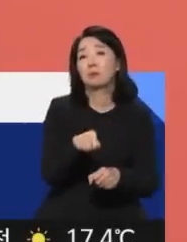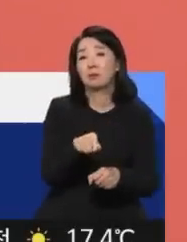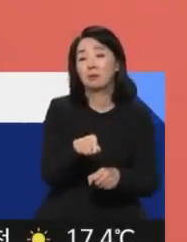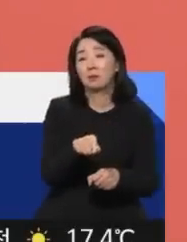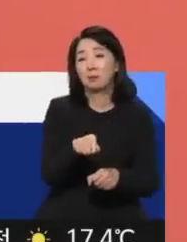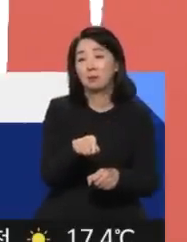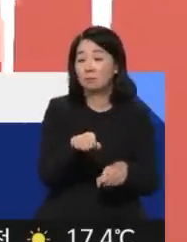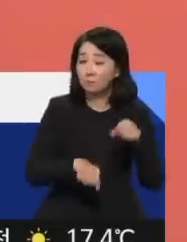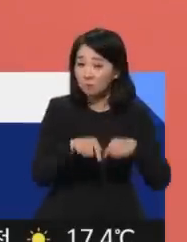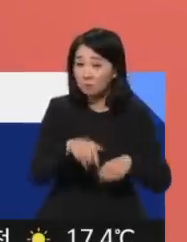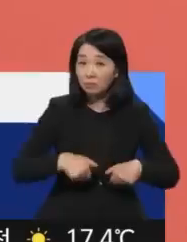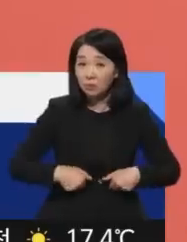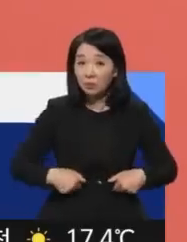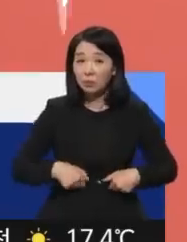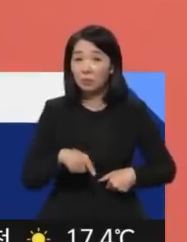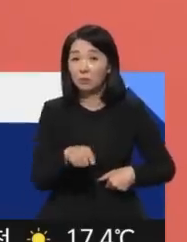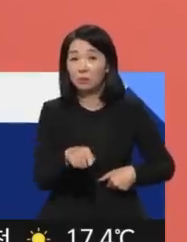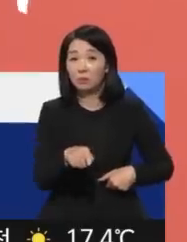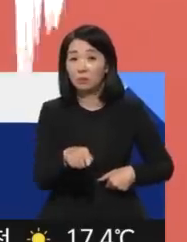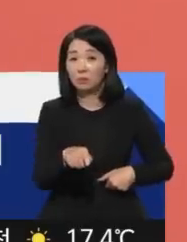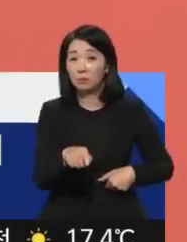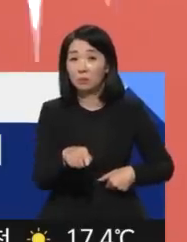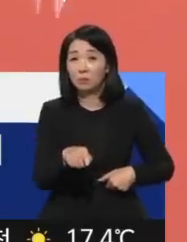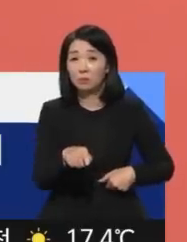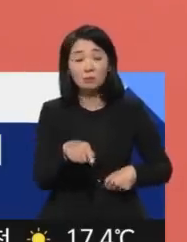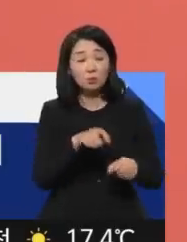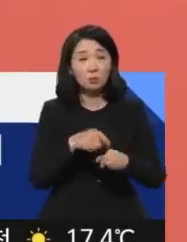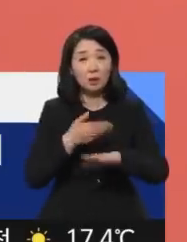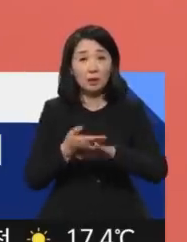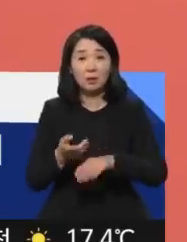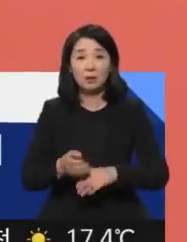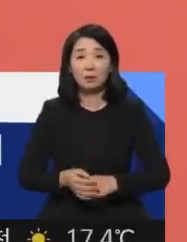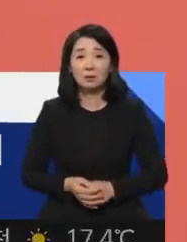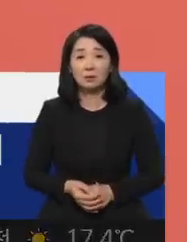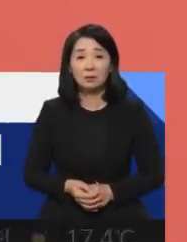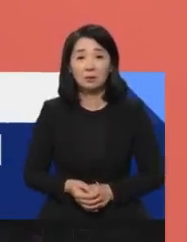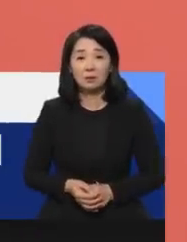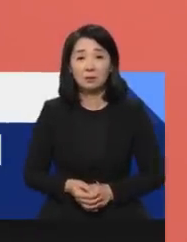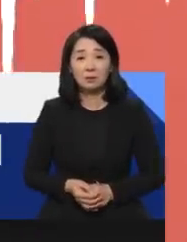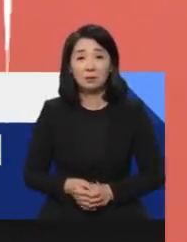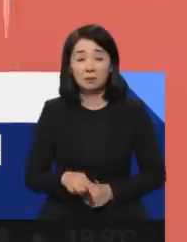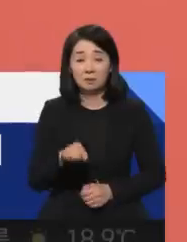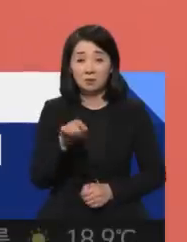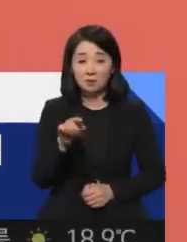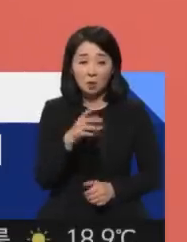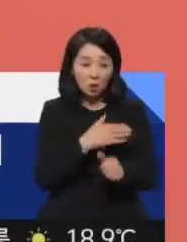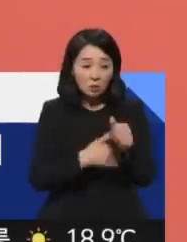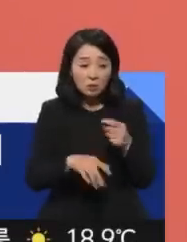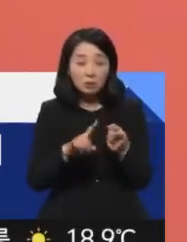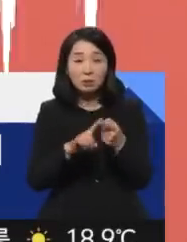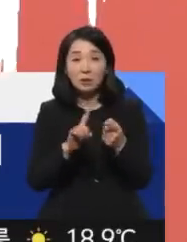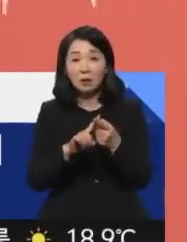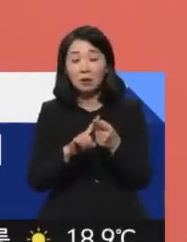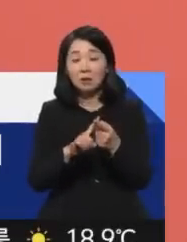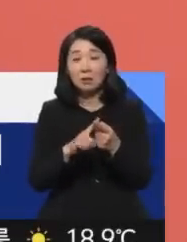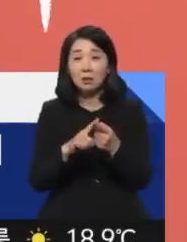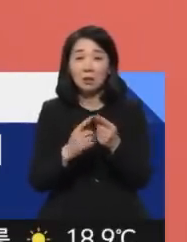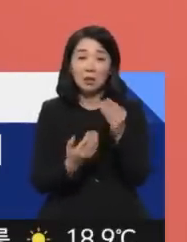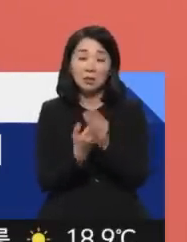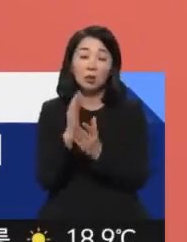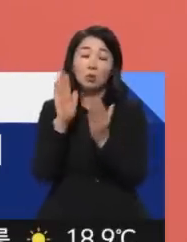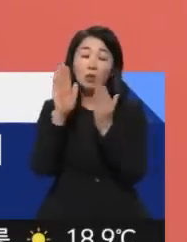그 활동을 위한 정보 수집이 전혀 아니지 않습니까? 예. 이거는 순전히 이 상황에 대한 사후적인